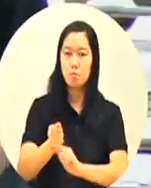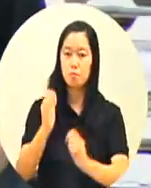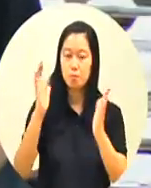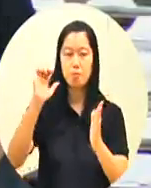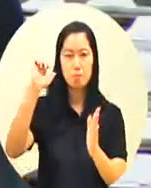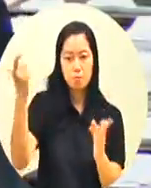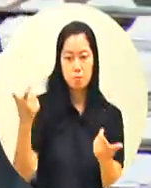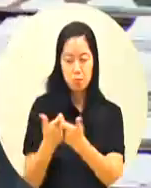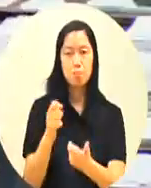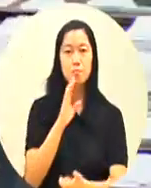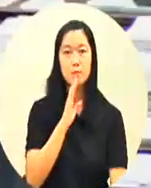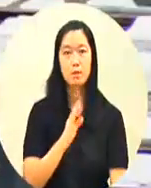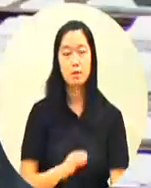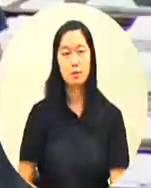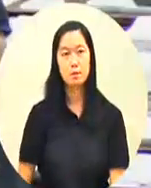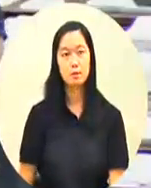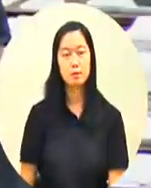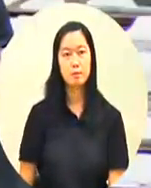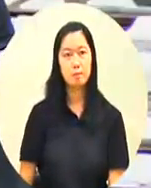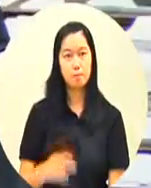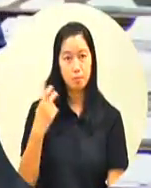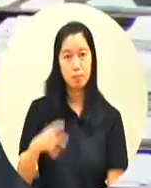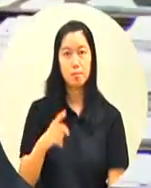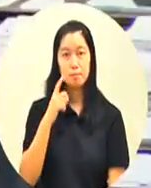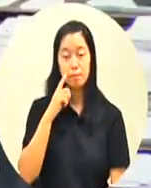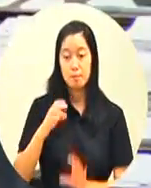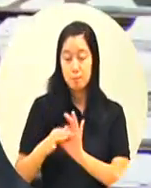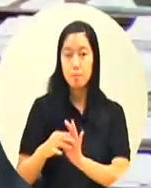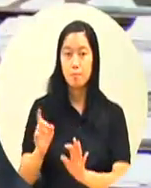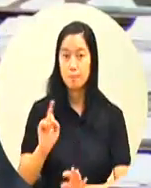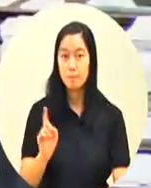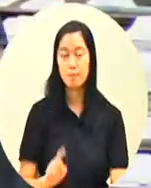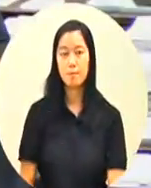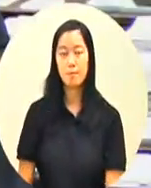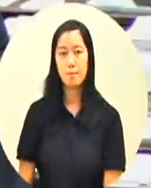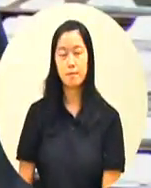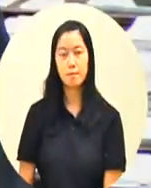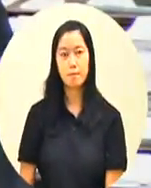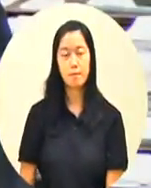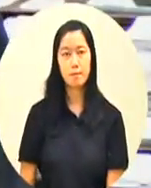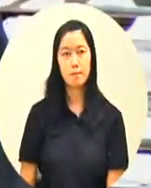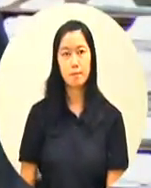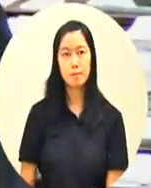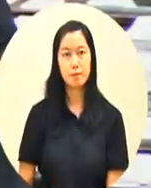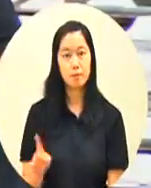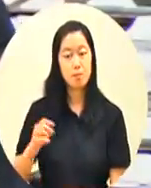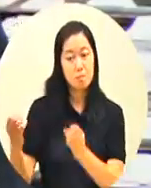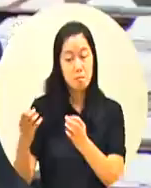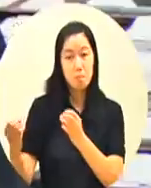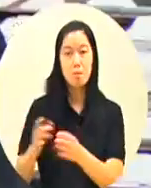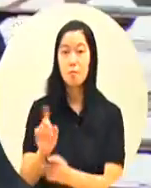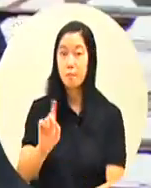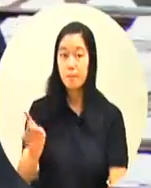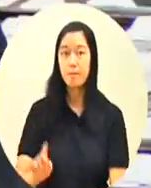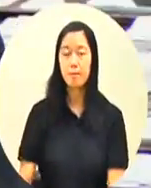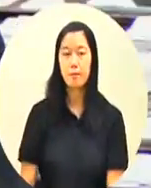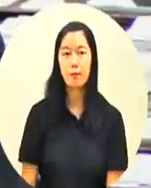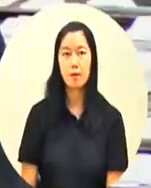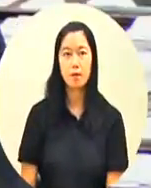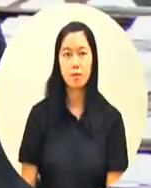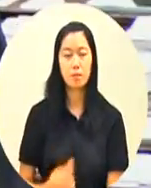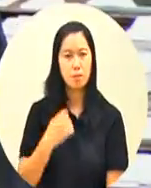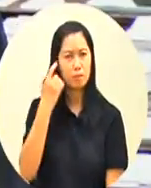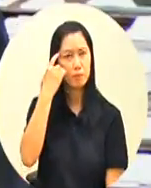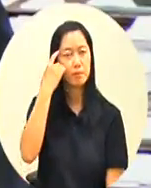哈。那但是我这里还更关心呢，其实曾局长那个时候我们有讨论过很多东西啦哈。其实我们觉得